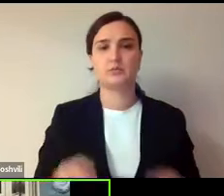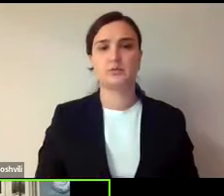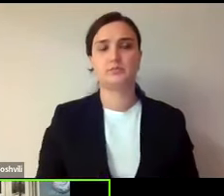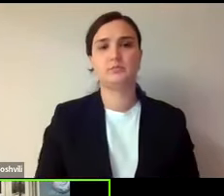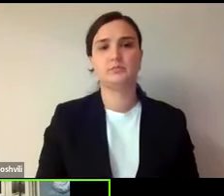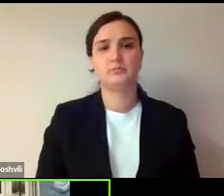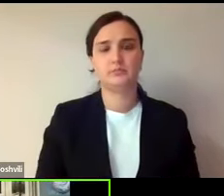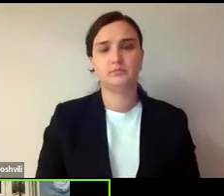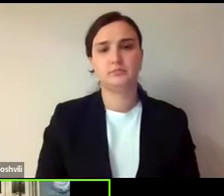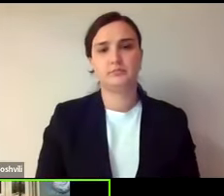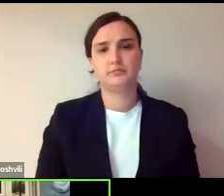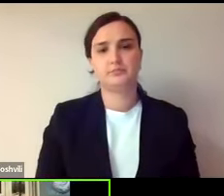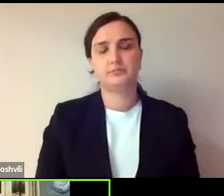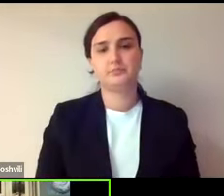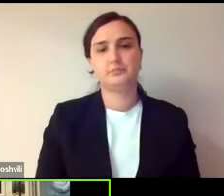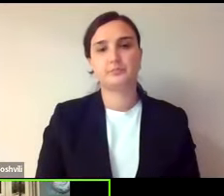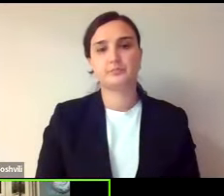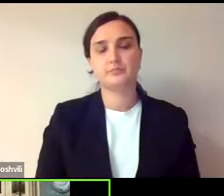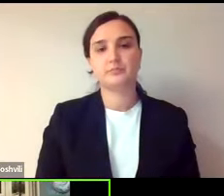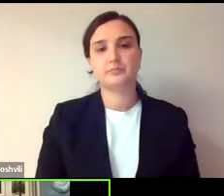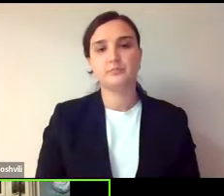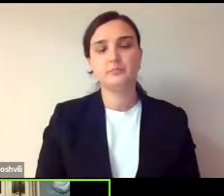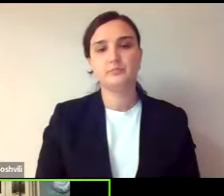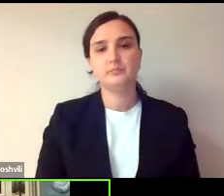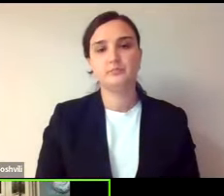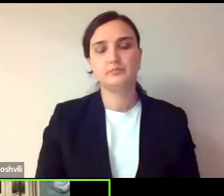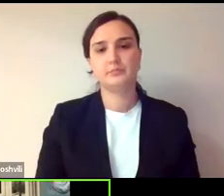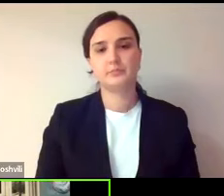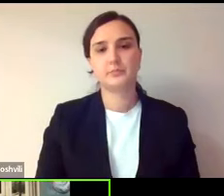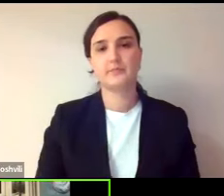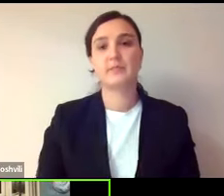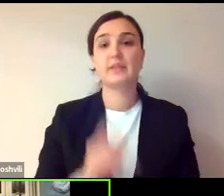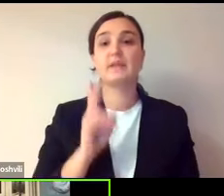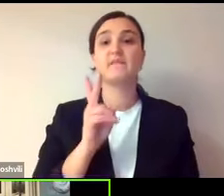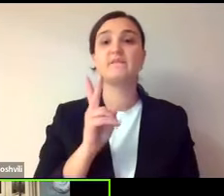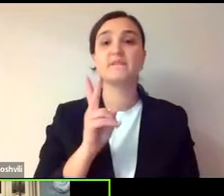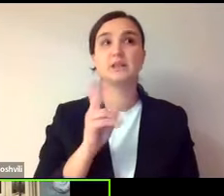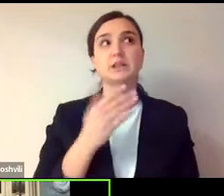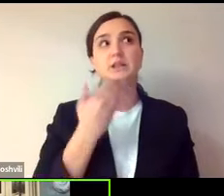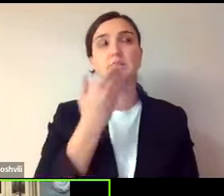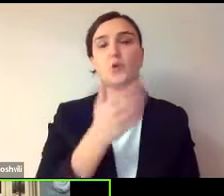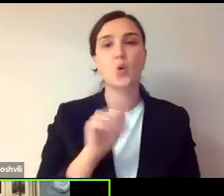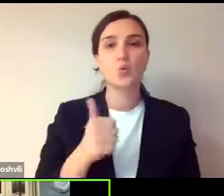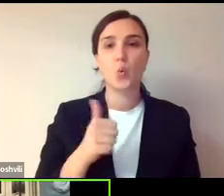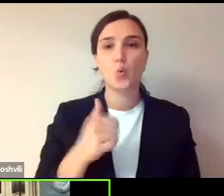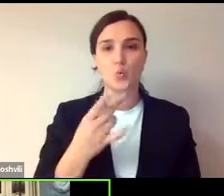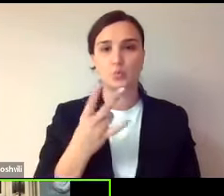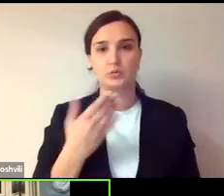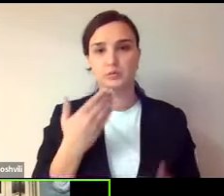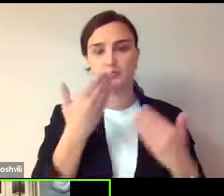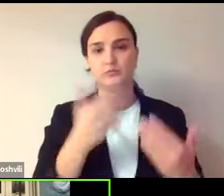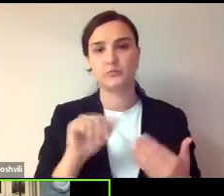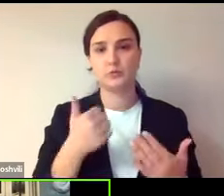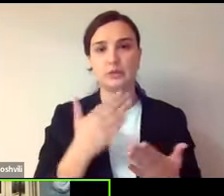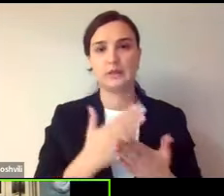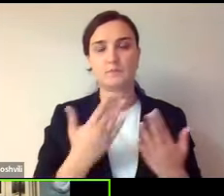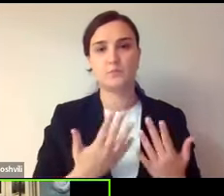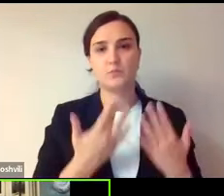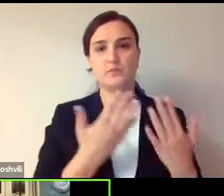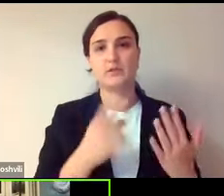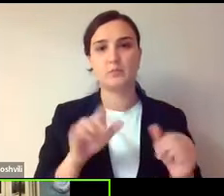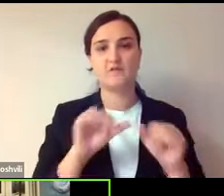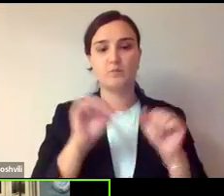ეფექტური. ისე აღნიშნათ ვის და თვითონ როგორ ამაზეც რო გავაკეთოთ რაიმე კომენტარი, აი როგორ ხდება მოთხოვნა, რამე ფორმა